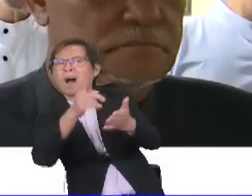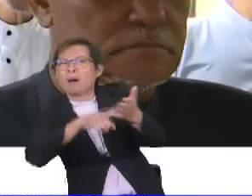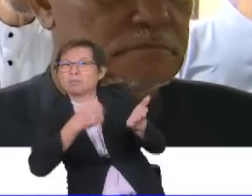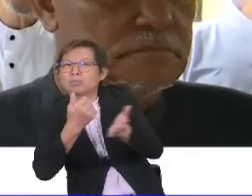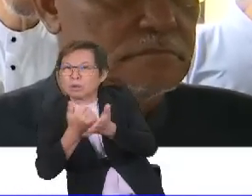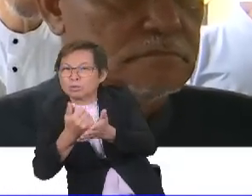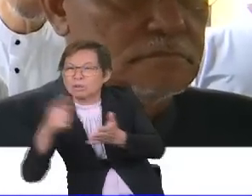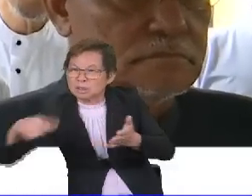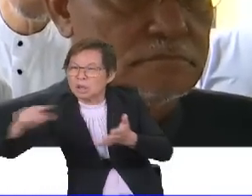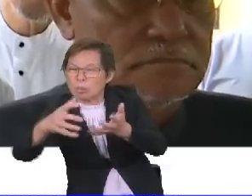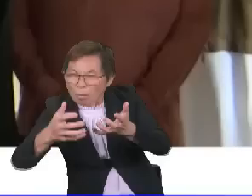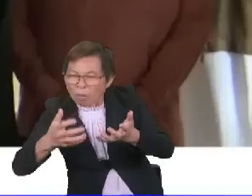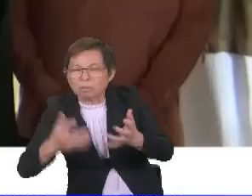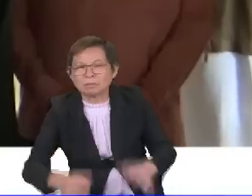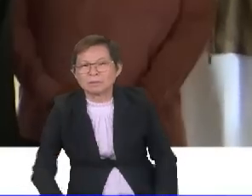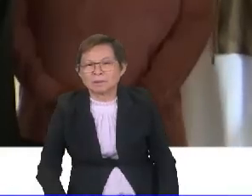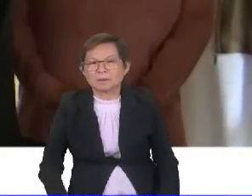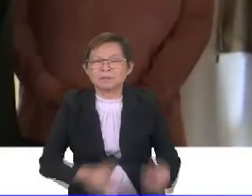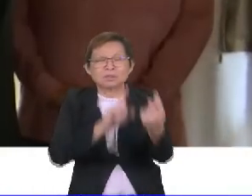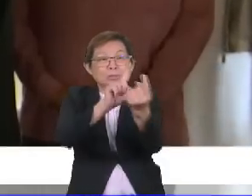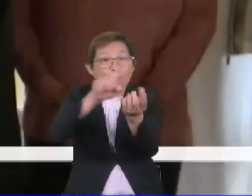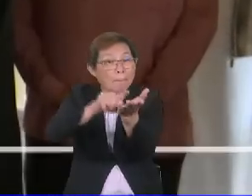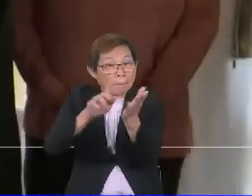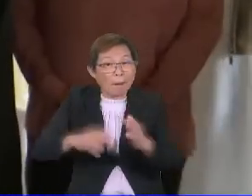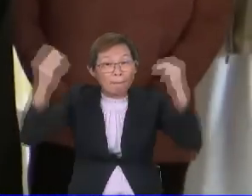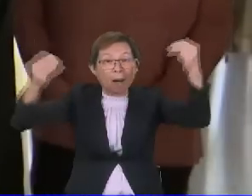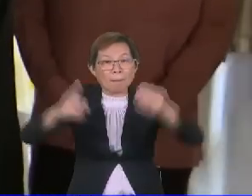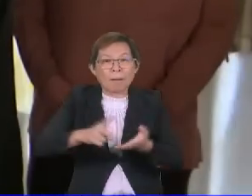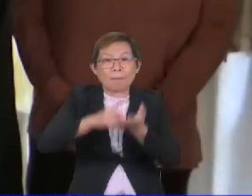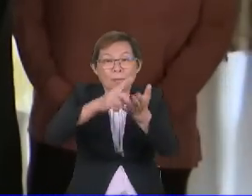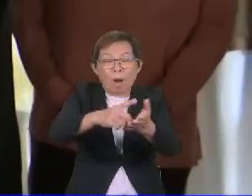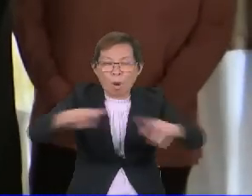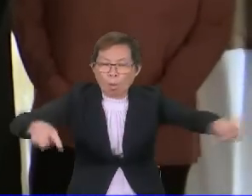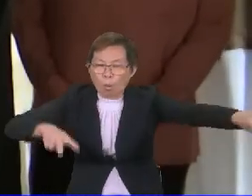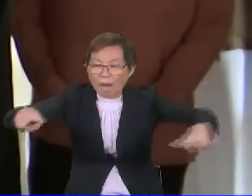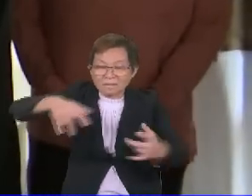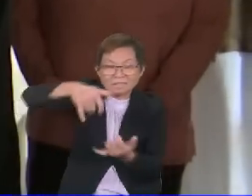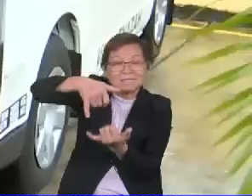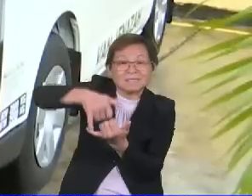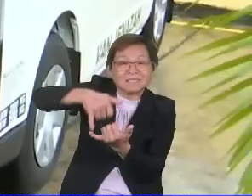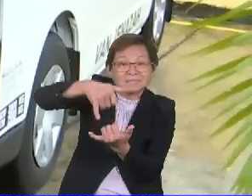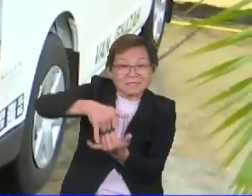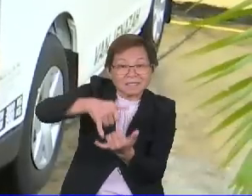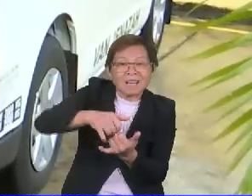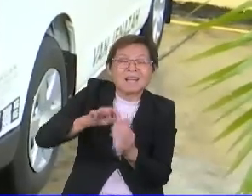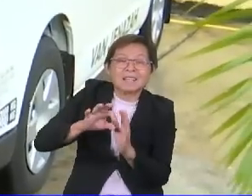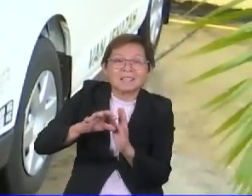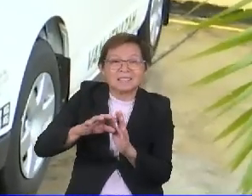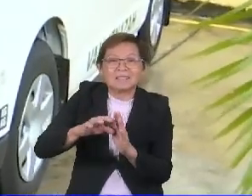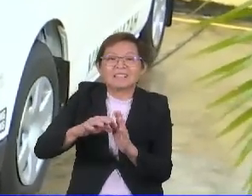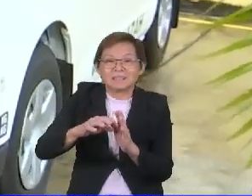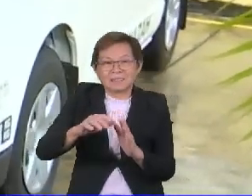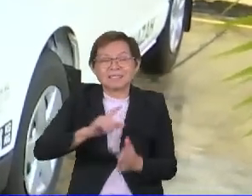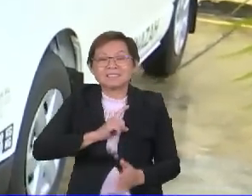bantuannya apa yang diuangkan beliau Pada majelis penyerahan band jenazah dengan kerjasama Islami Indonesia di masjid